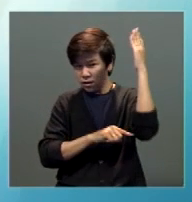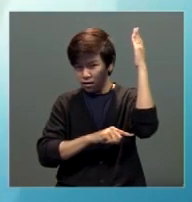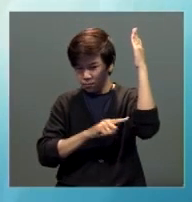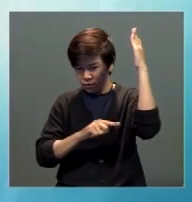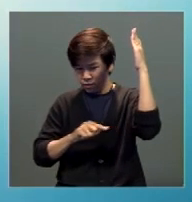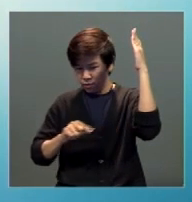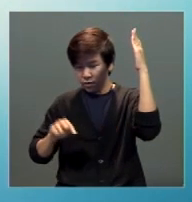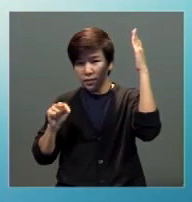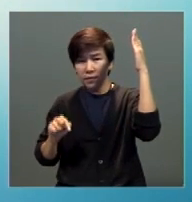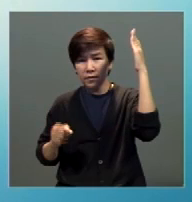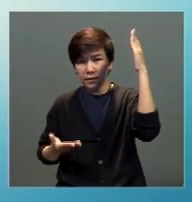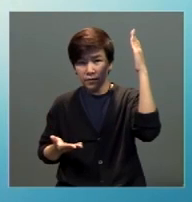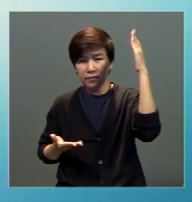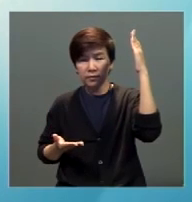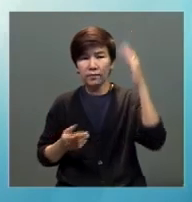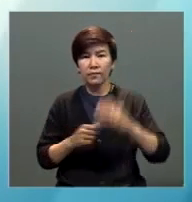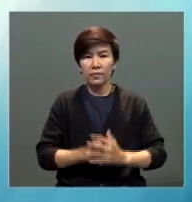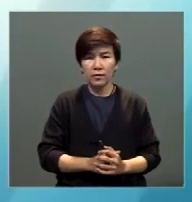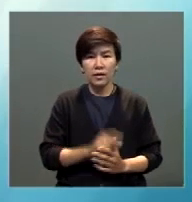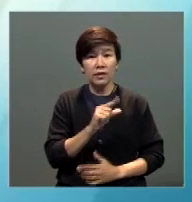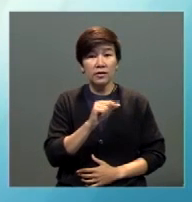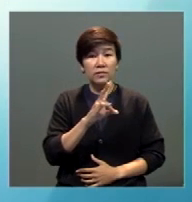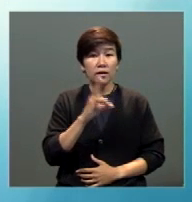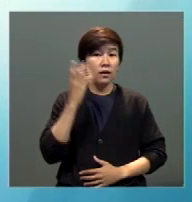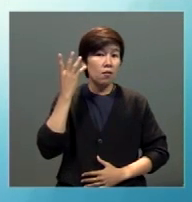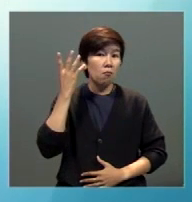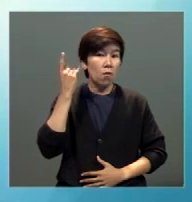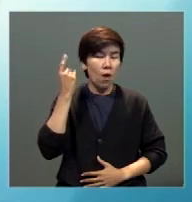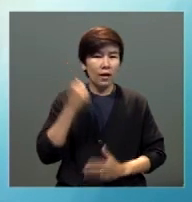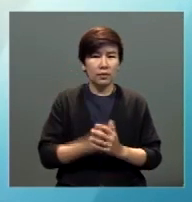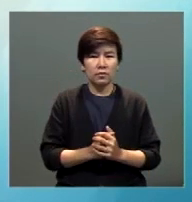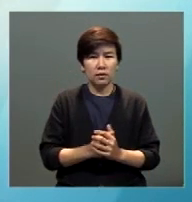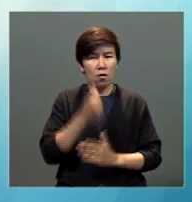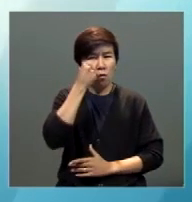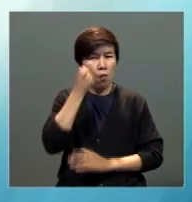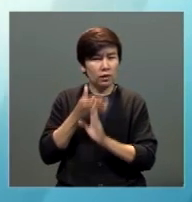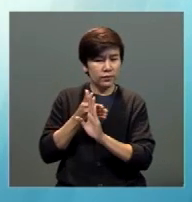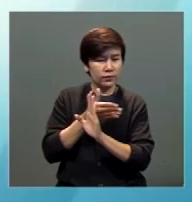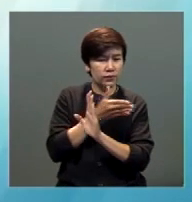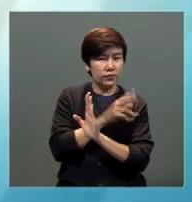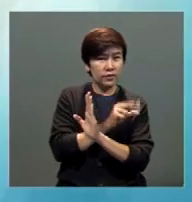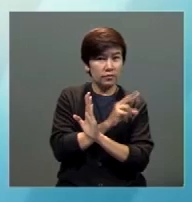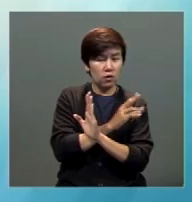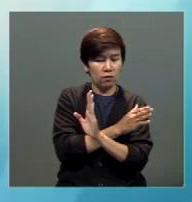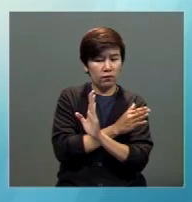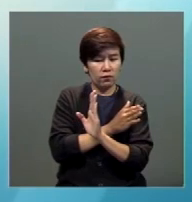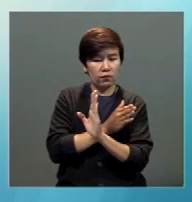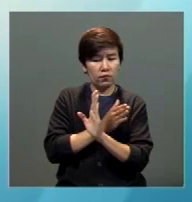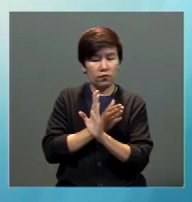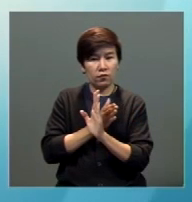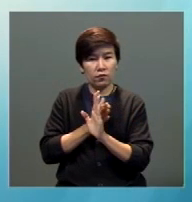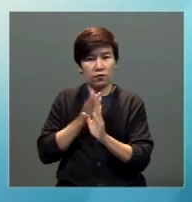เมษายนนะครับก็คือเมื่อวานนี้เองนะครับขอแสดงความเสียใจกับทางญาติของผู้ป่วยด้วยนะครับครับไปดูสถานการณ์ของทางเอ่อภาพแผนภูมินี้ก็จะเห็นนะครับว่าในเส้นสีแดงล่างสุดนะครับเราก็เป็นแตะพื้นอย่างนี้มาเรื่อยๆนะครับแต่อยากจะท้ายถ่ายทำมาชมเกินนะครับจาก27เมื่อวานนี้นะครับ 32วันซืนนั้นแล้วมาลงวันที่ 19